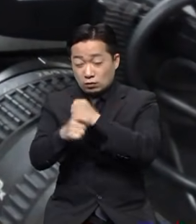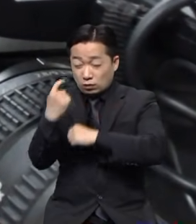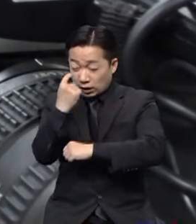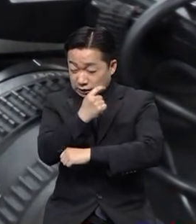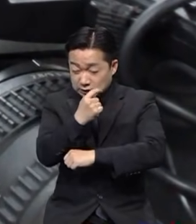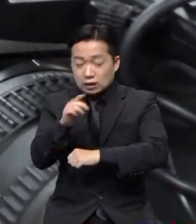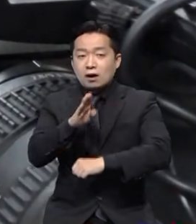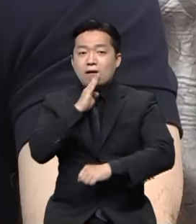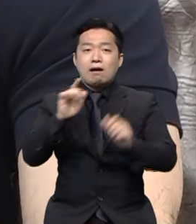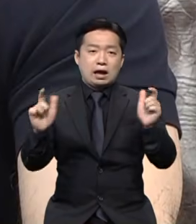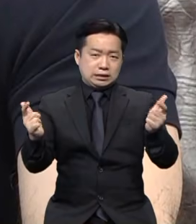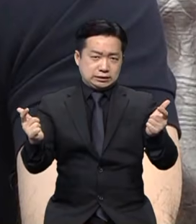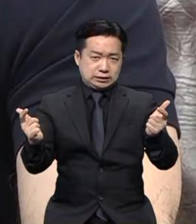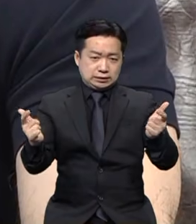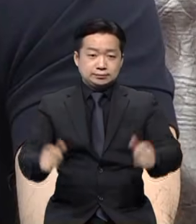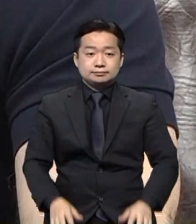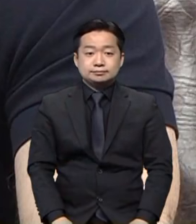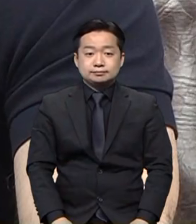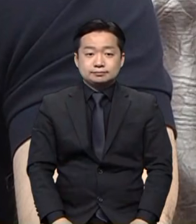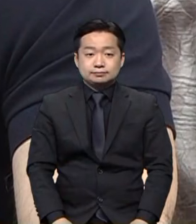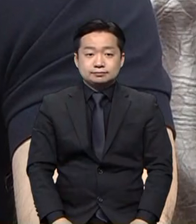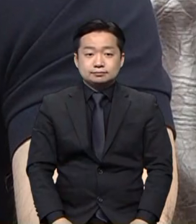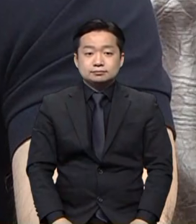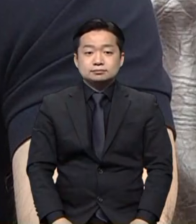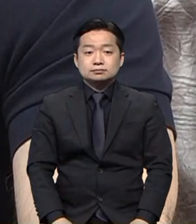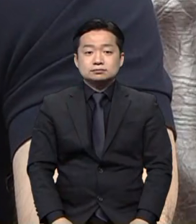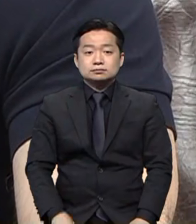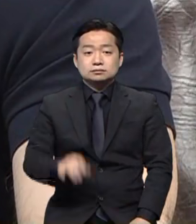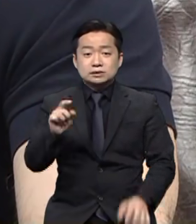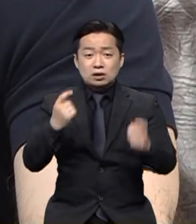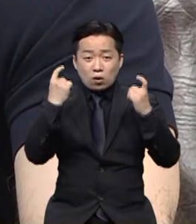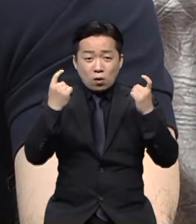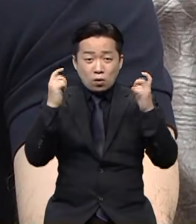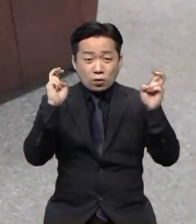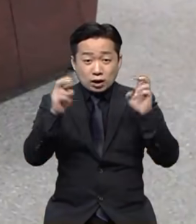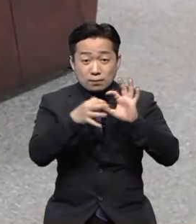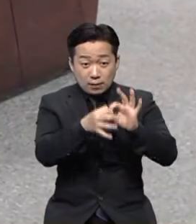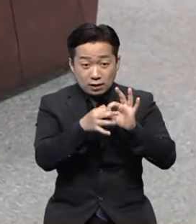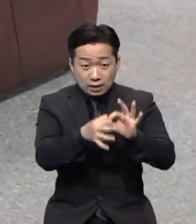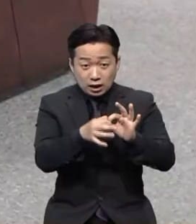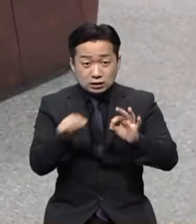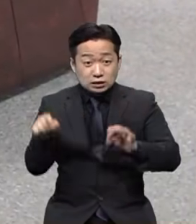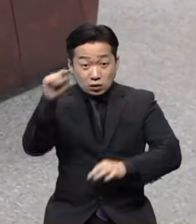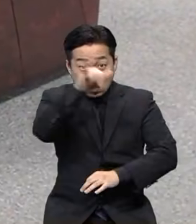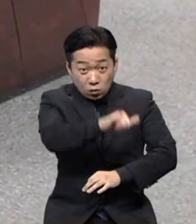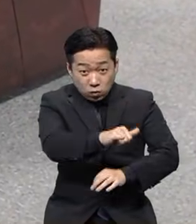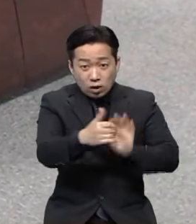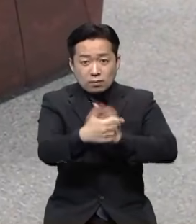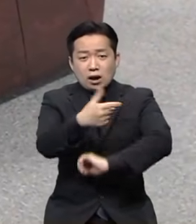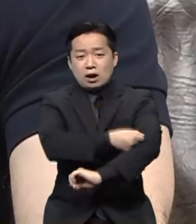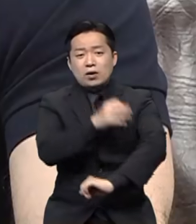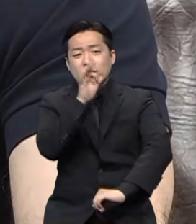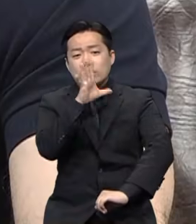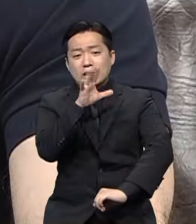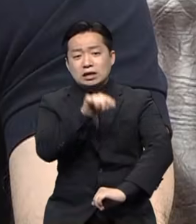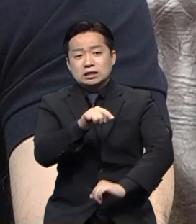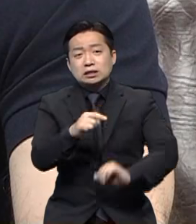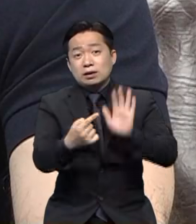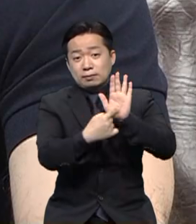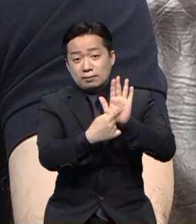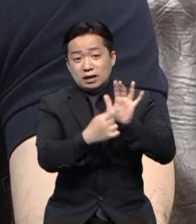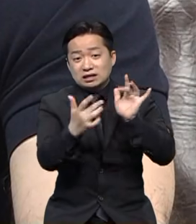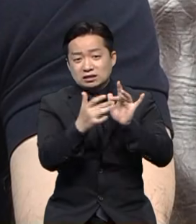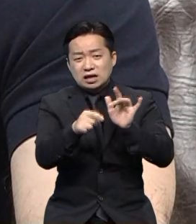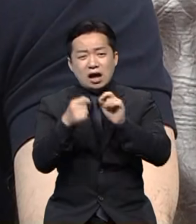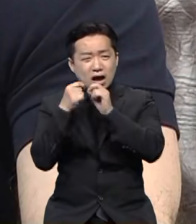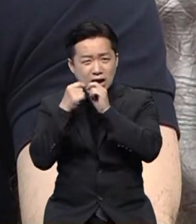사실이 아니었습니다. However, it is not possible to make a vaccination appointment in Serbia through any foreign or domestic